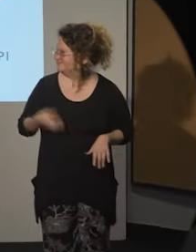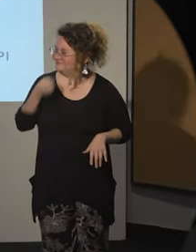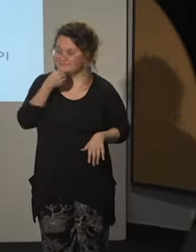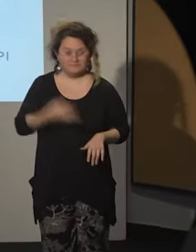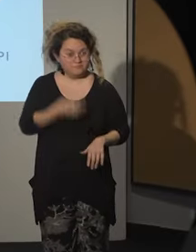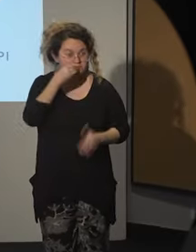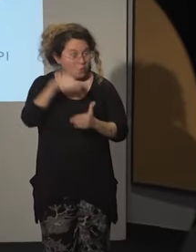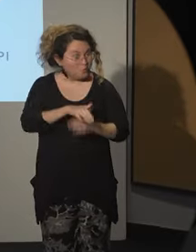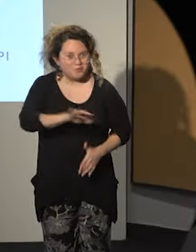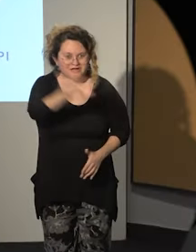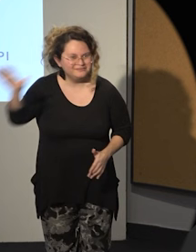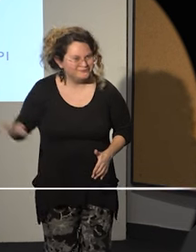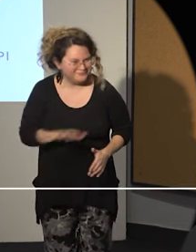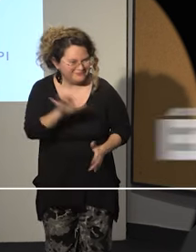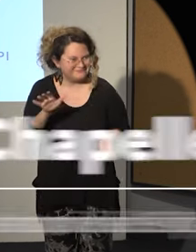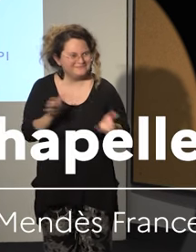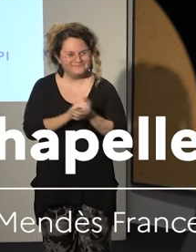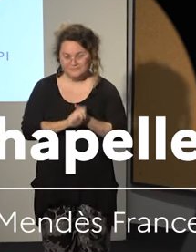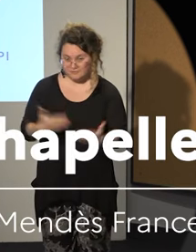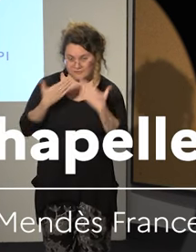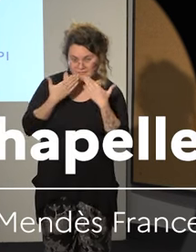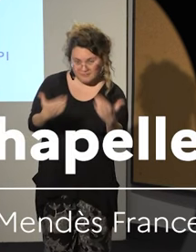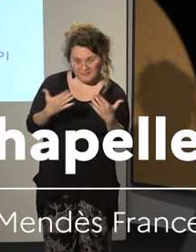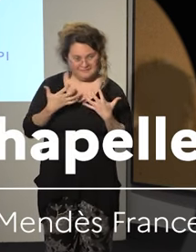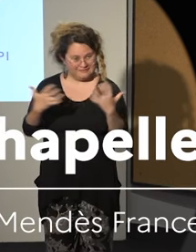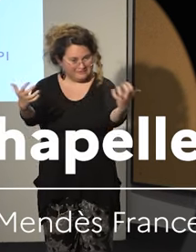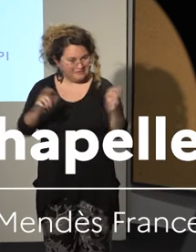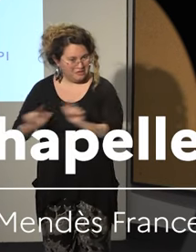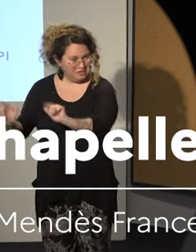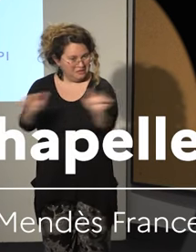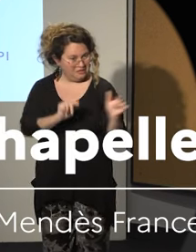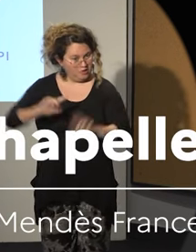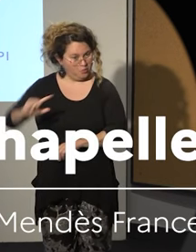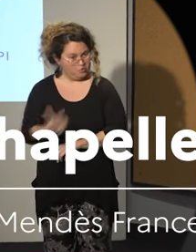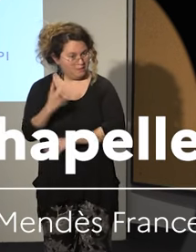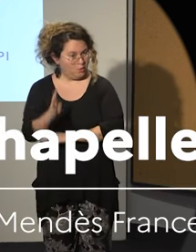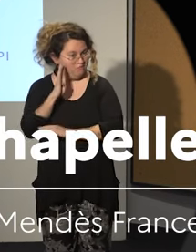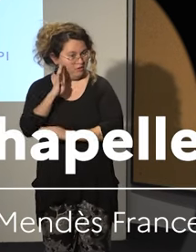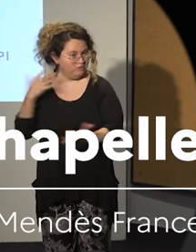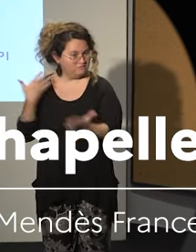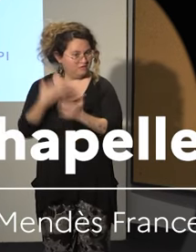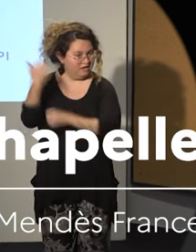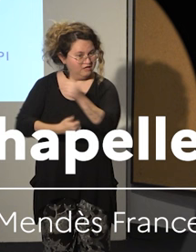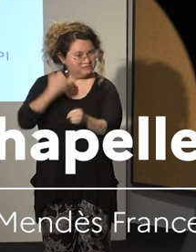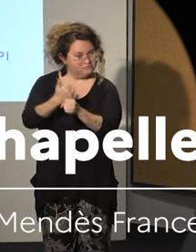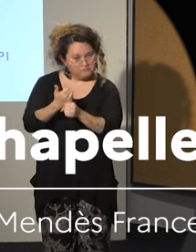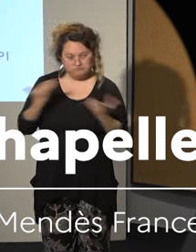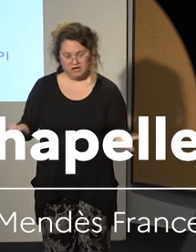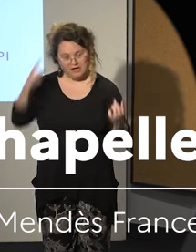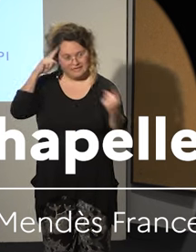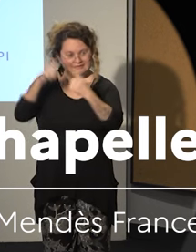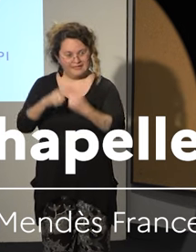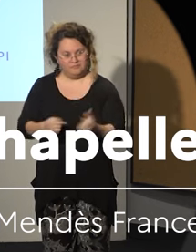Bonsoir à tous. Merci d'être présents ce soir pour cette seconde conférence d'année sur les galaxies. Et j'ai le